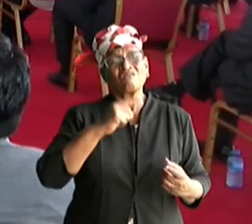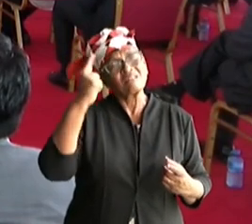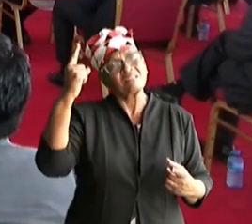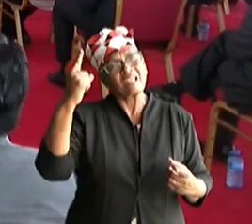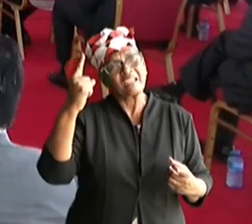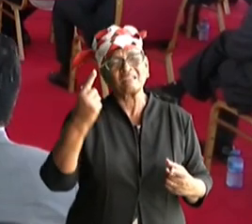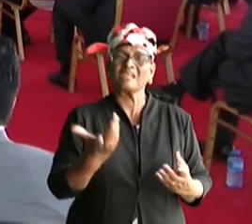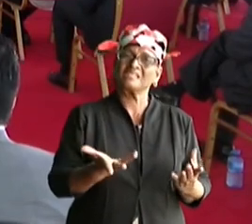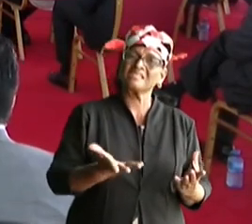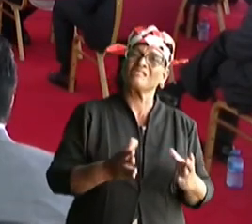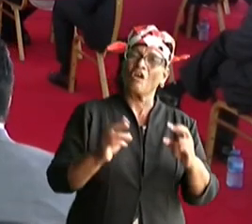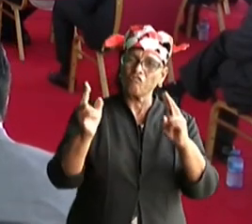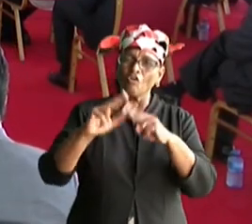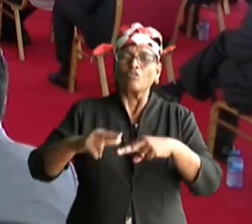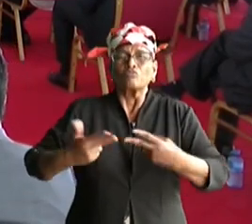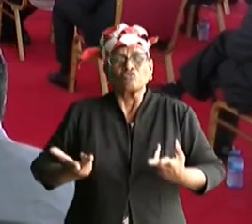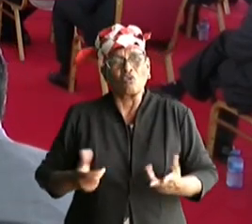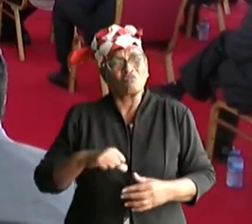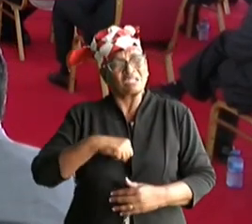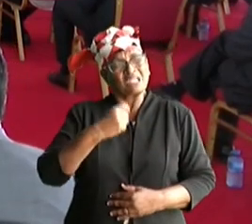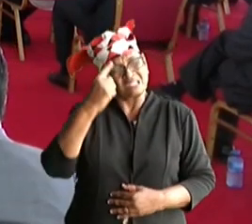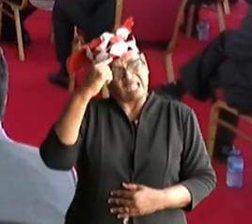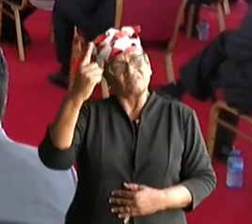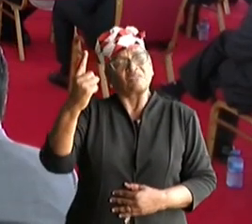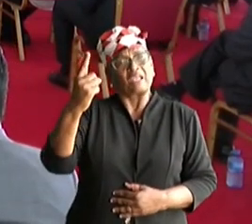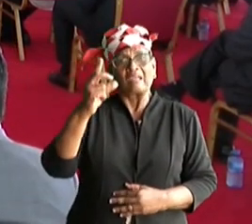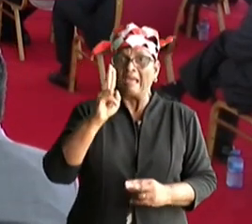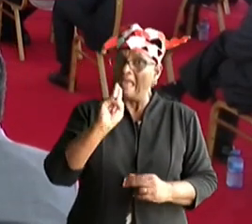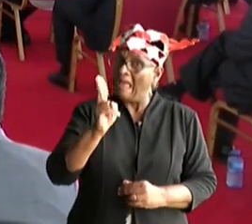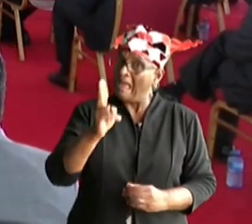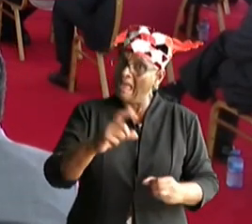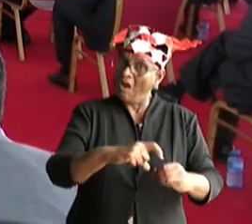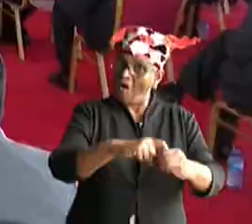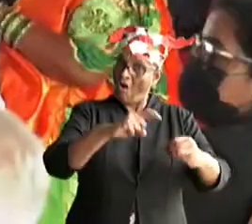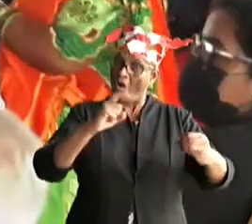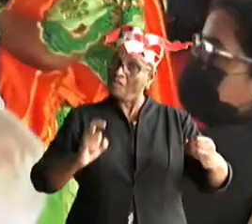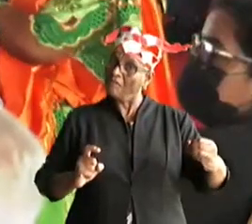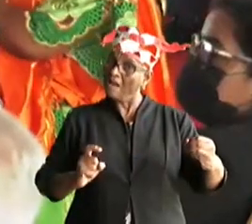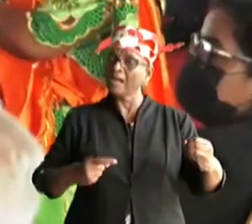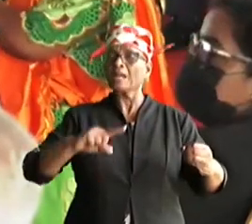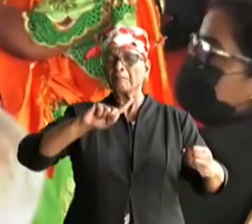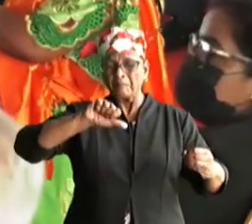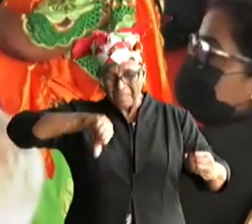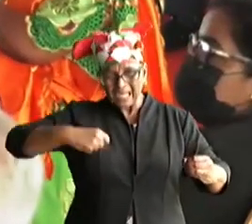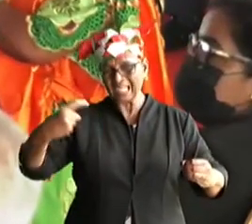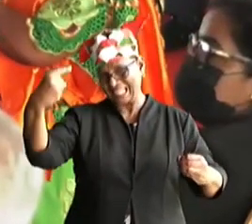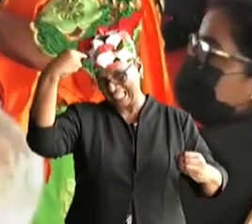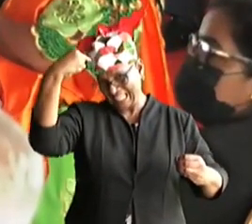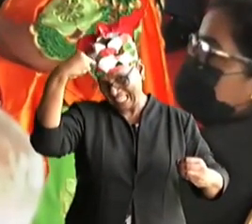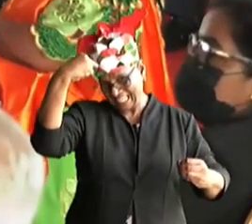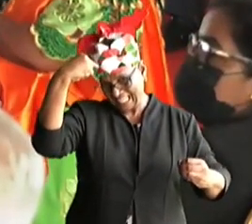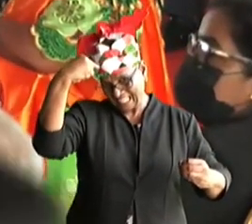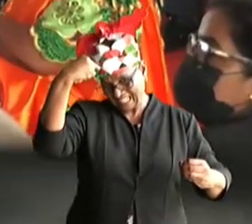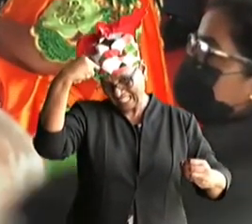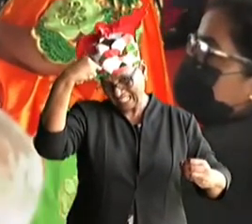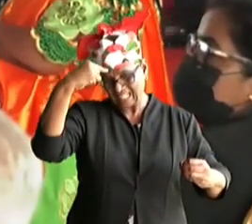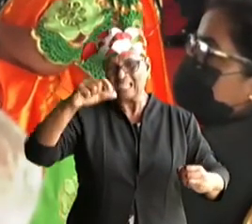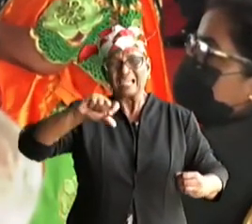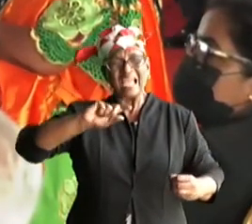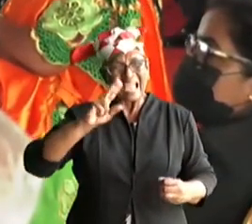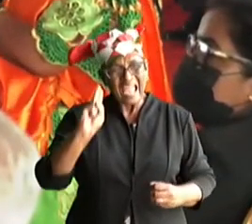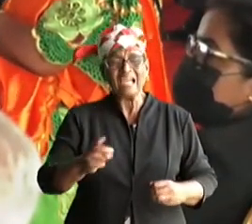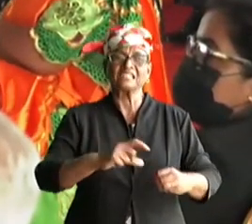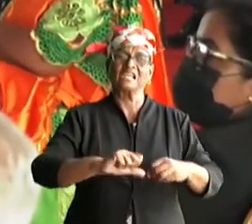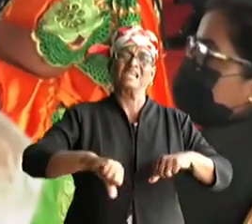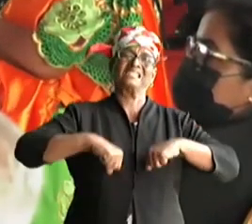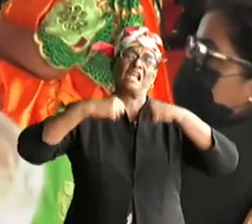de perceptie. Echte onafhankelijkheid begint in ons denken, in het gevoel van daadwerkelijk zelfstandig